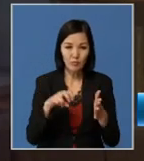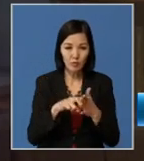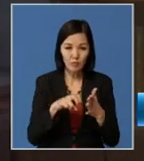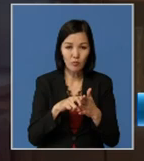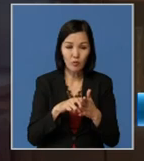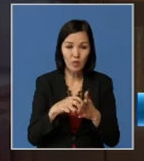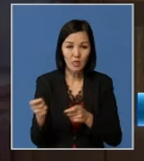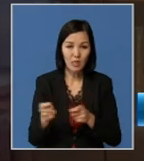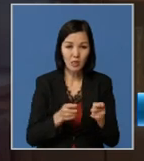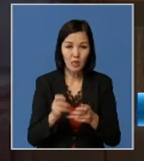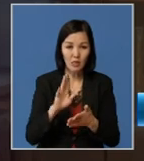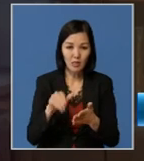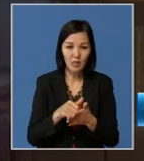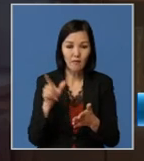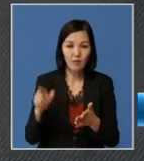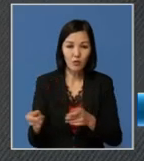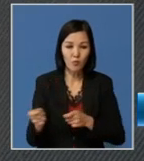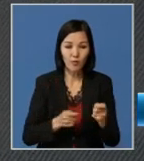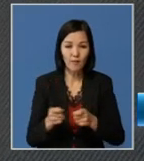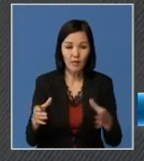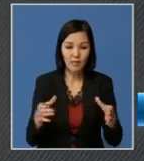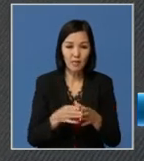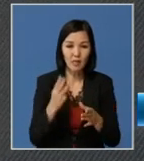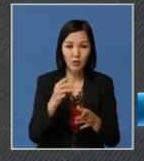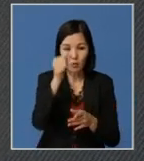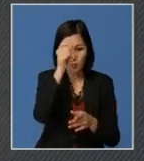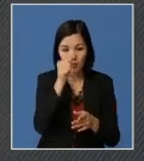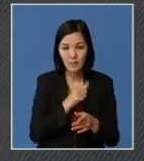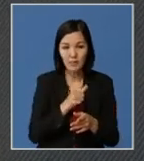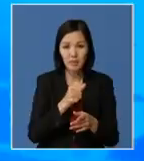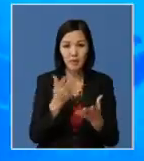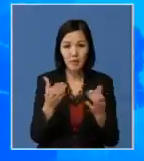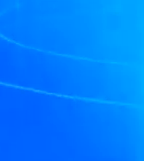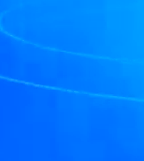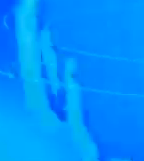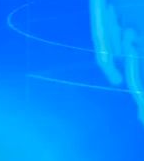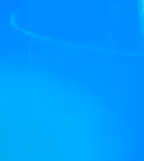начальнику главного управления кадров. В течение 3 месяцев мы получаем ответы.